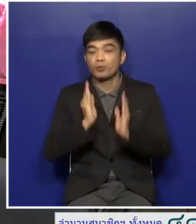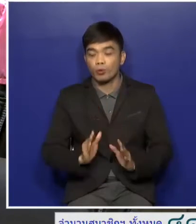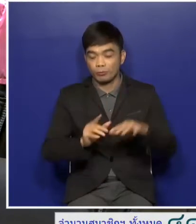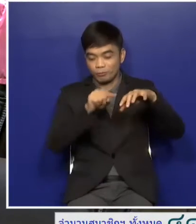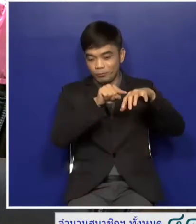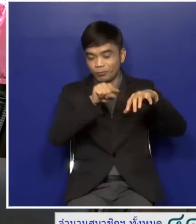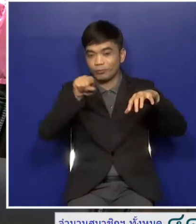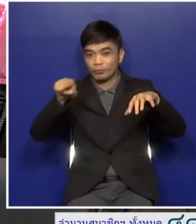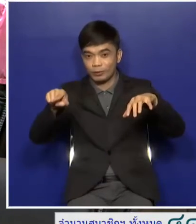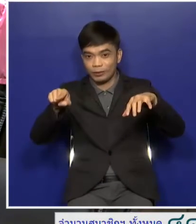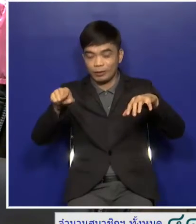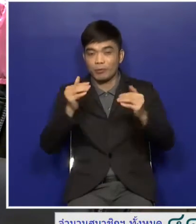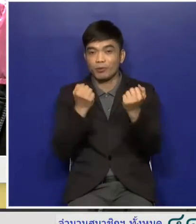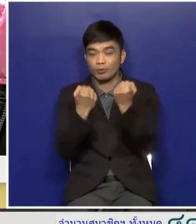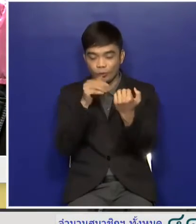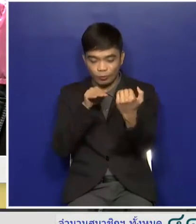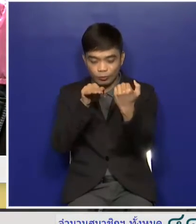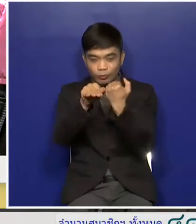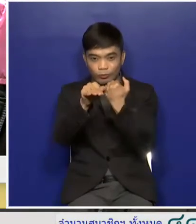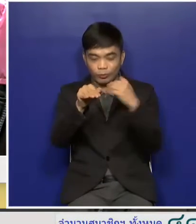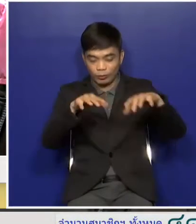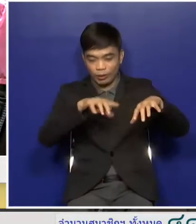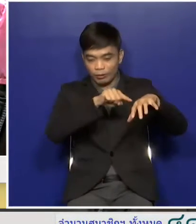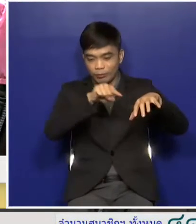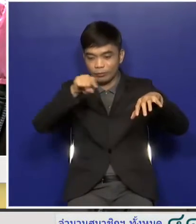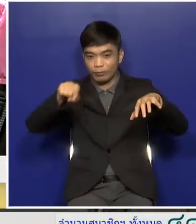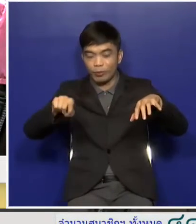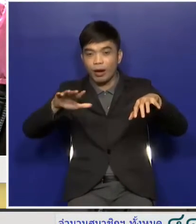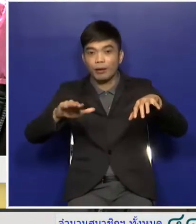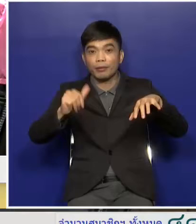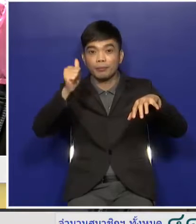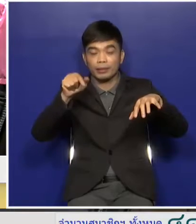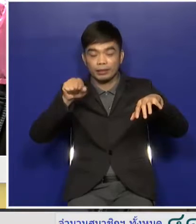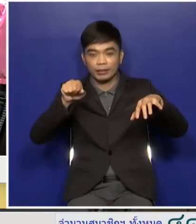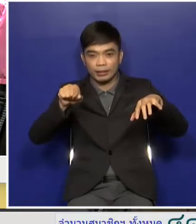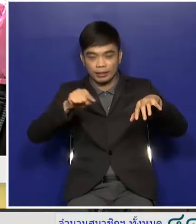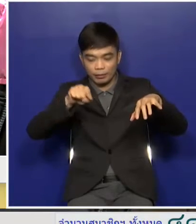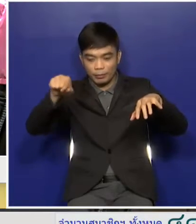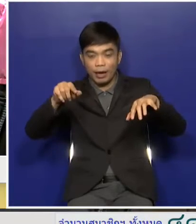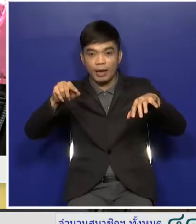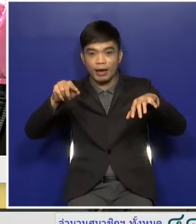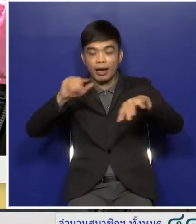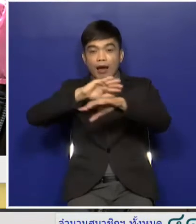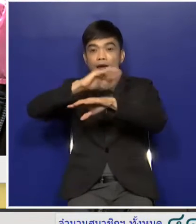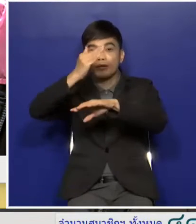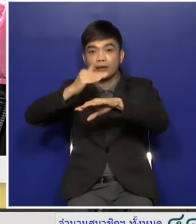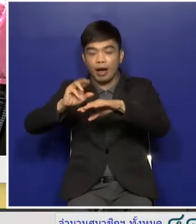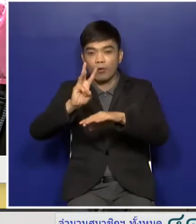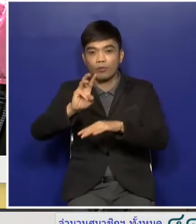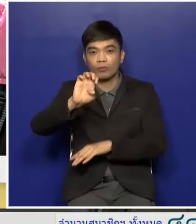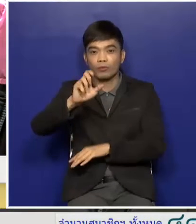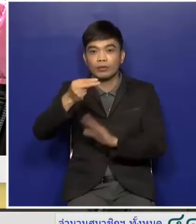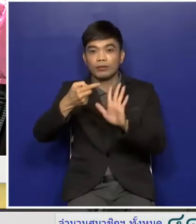ทลักษ์จากสีสเกตเข้ามาที่อเภอทลักษและไปเชิงมาใดเขาพระวิหารคือ 4 แยก 221